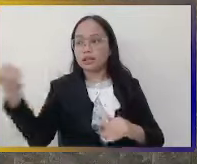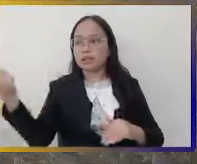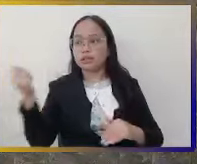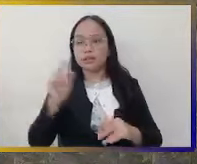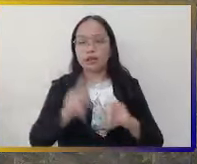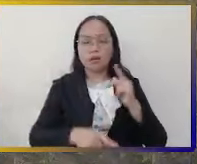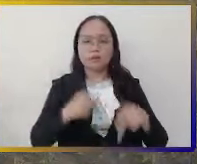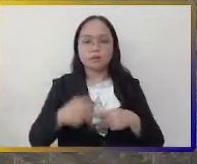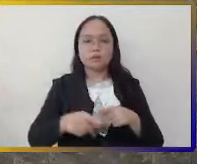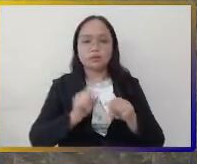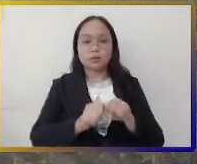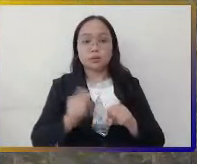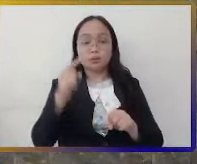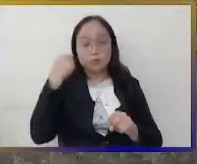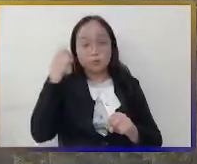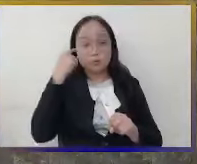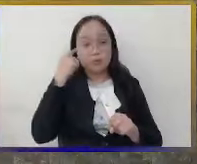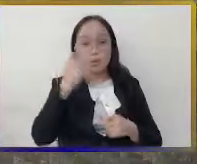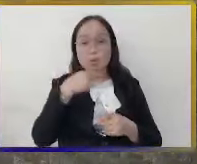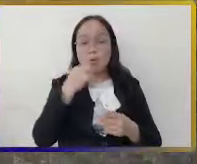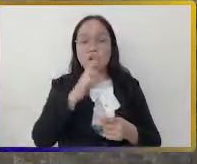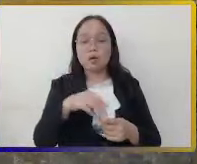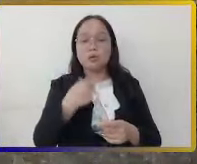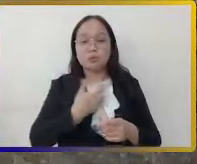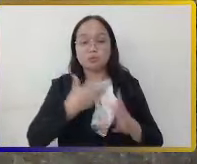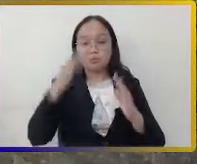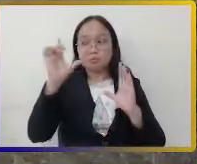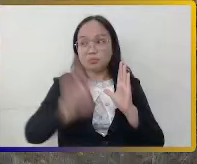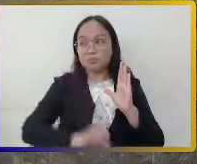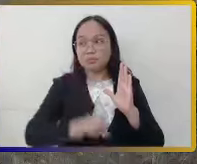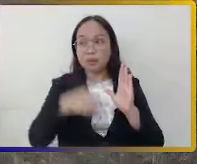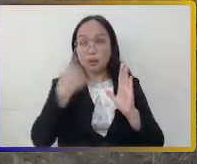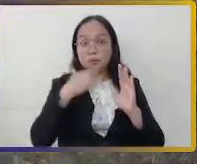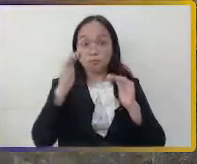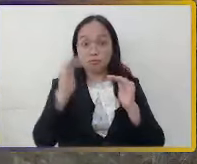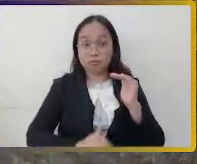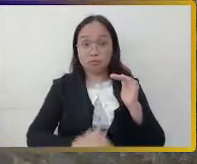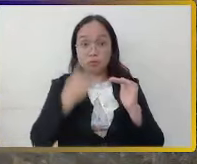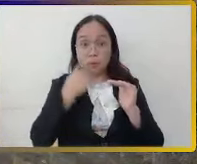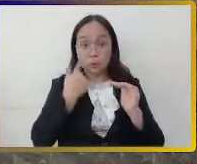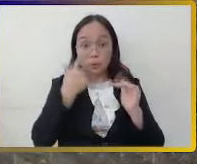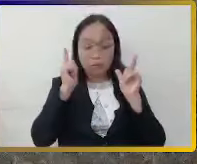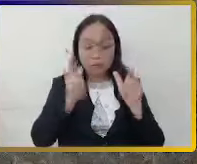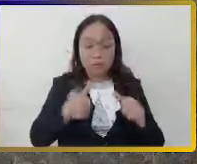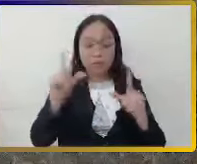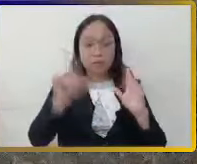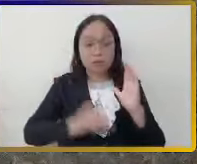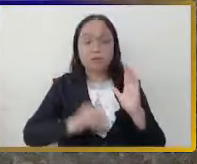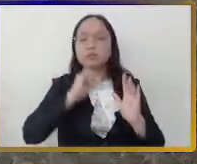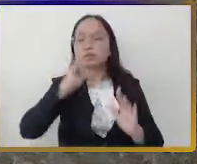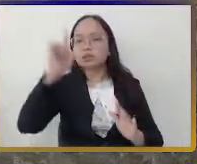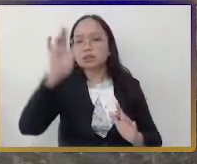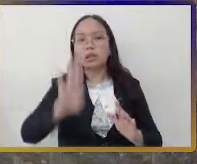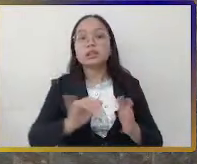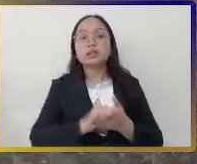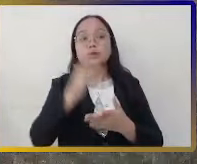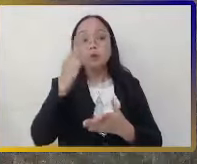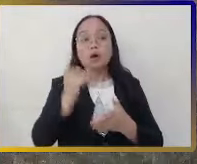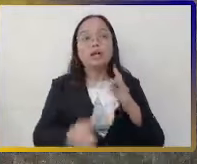niyo, mga kapatid, kung sino ang binababa natin? Ang Diyos. So, kaya nga po kapag ang isang tao